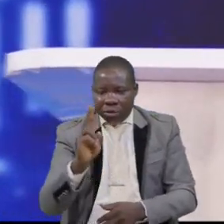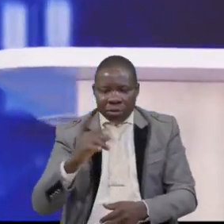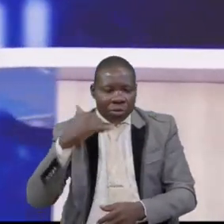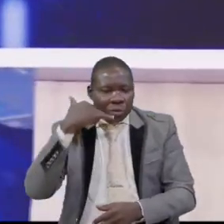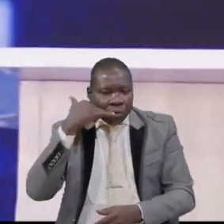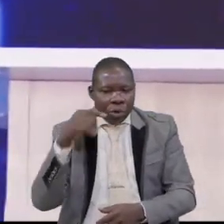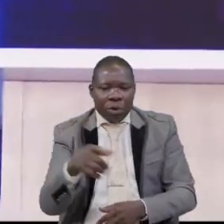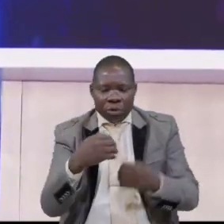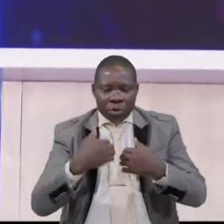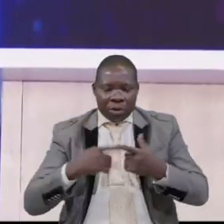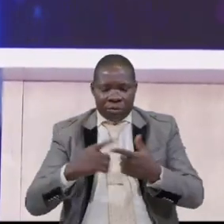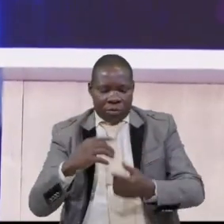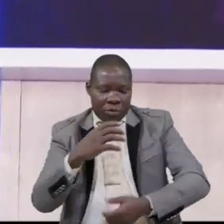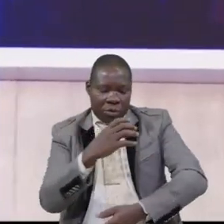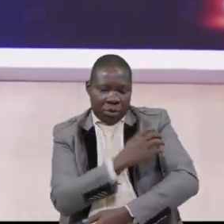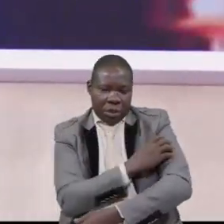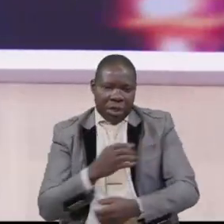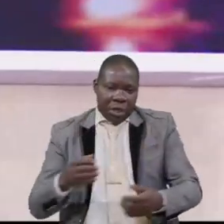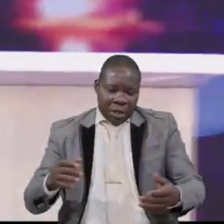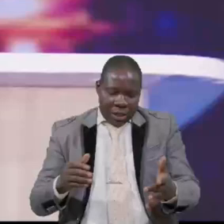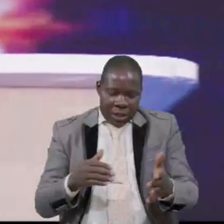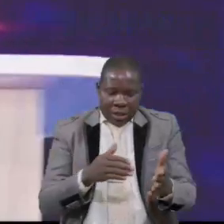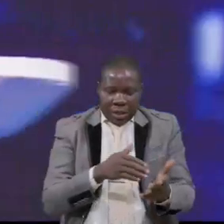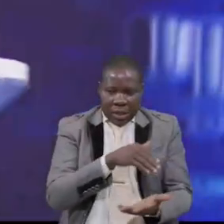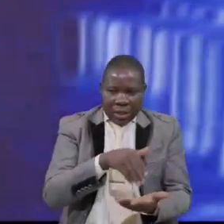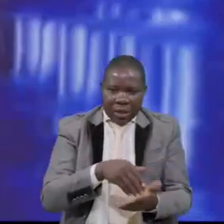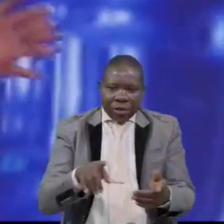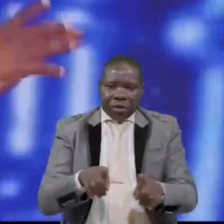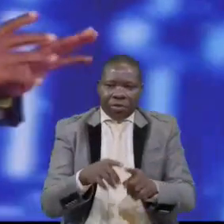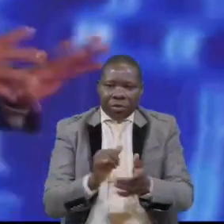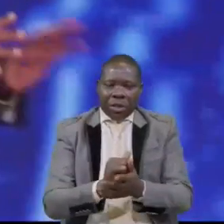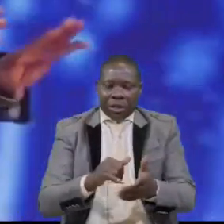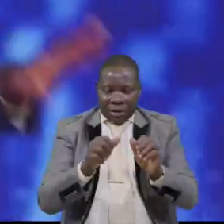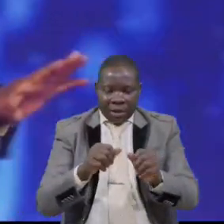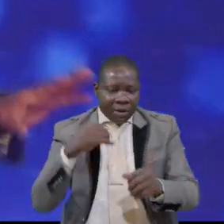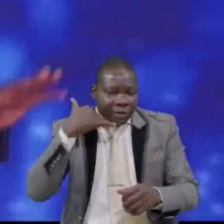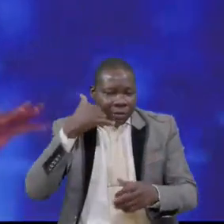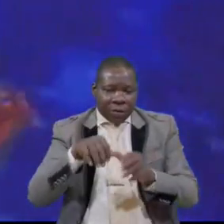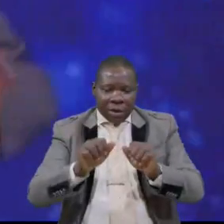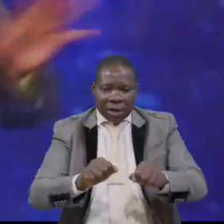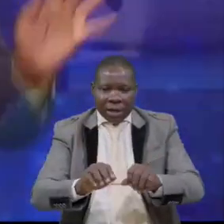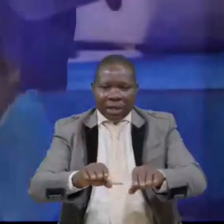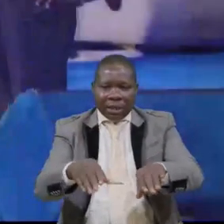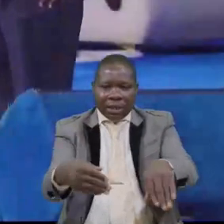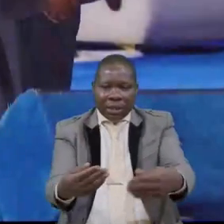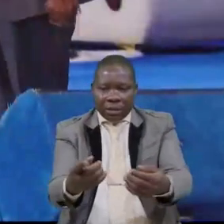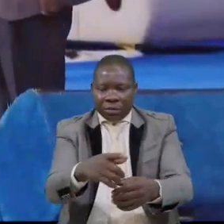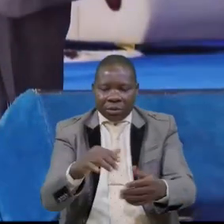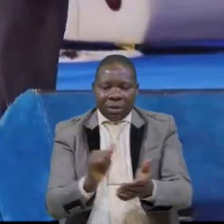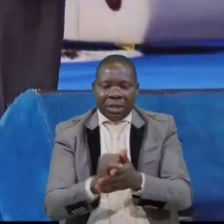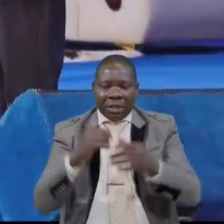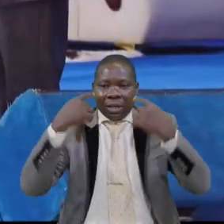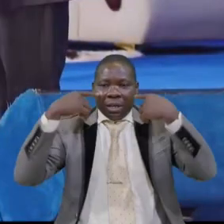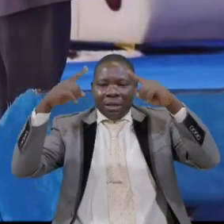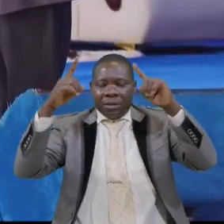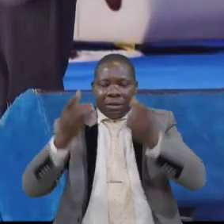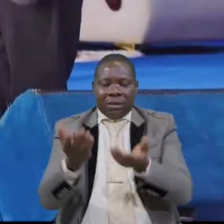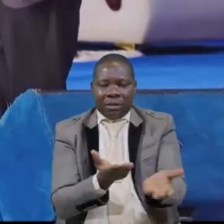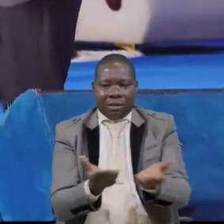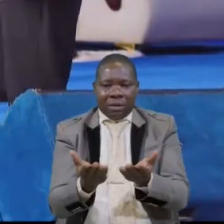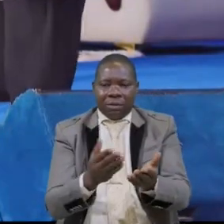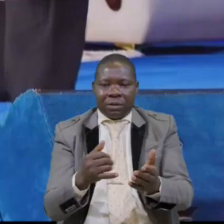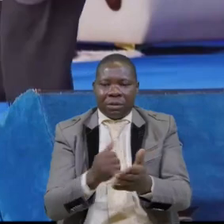recharger afin que ce téléphone puisse lui donner le service excellent qu'il est censé donner.